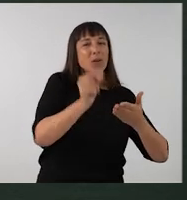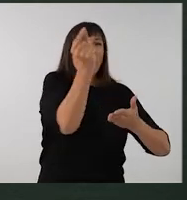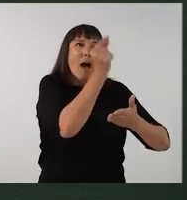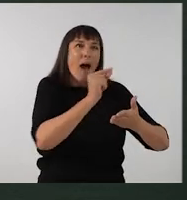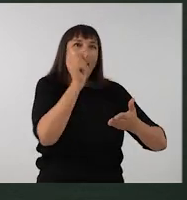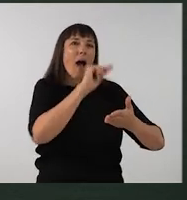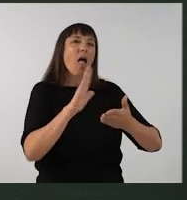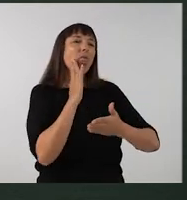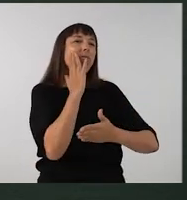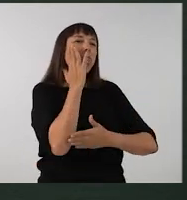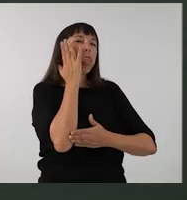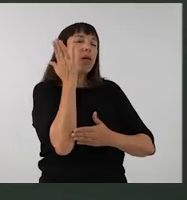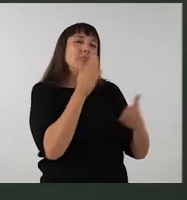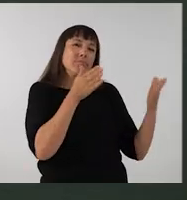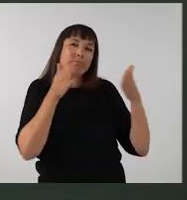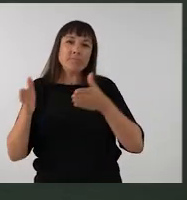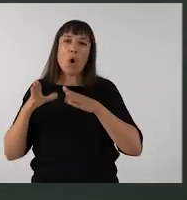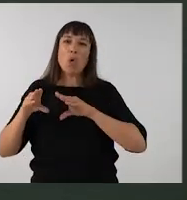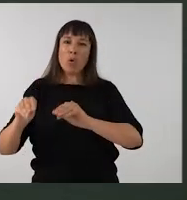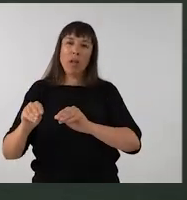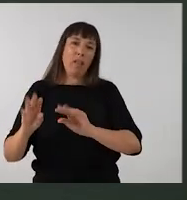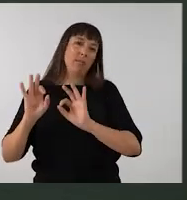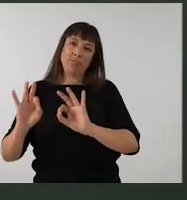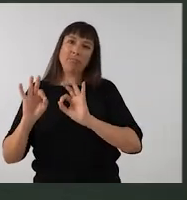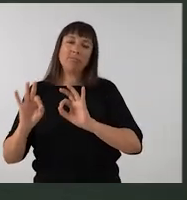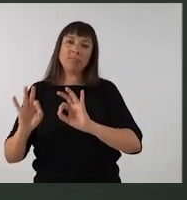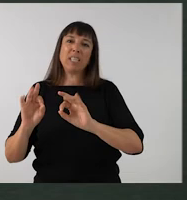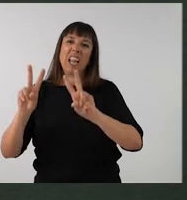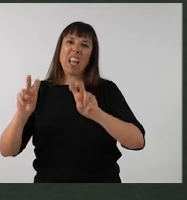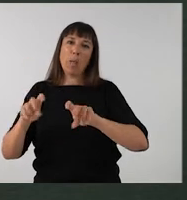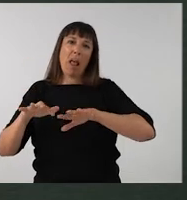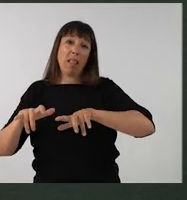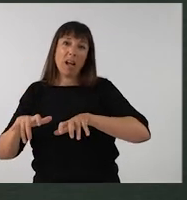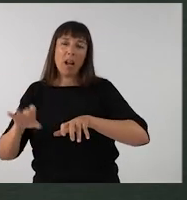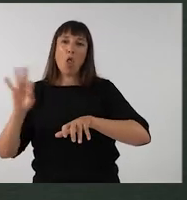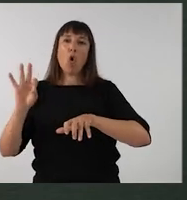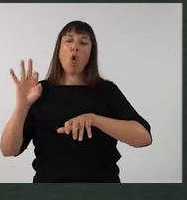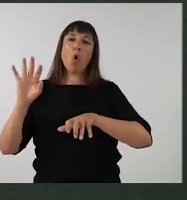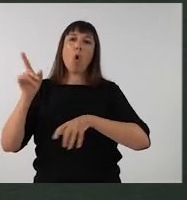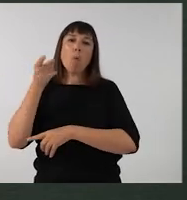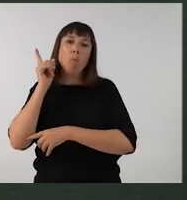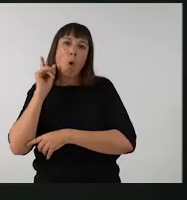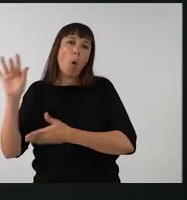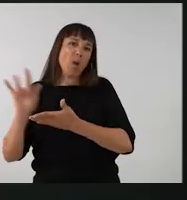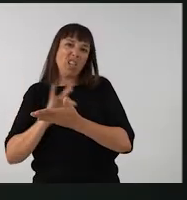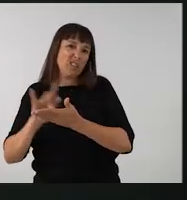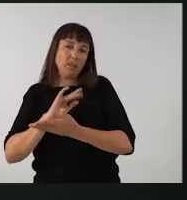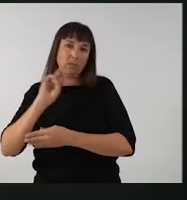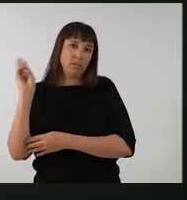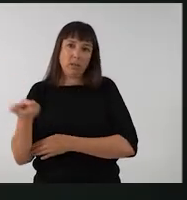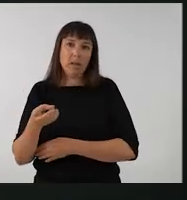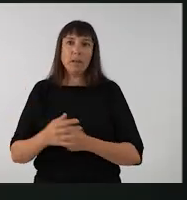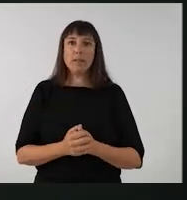en un paradigma d'abandonament del paper, de l'escriptura, de la cal·ligrafia i d'un ús molt més persistent